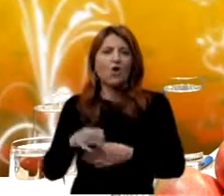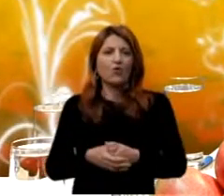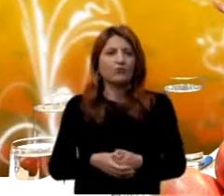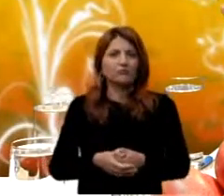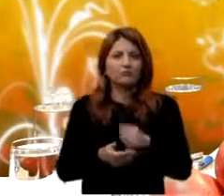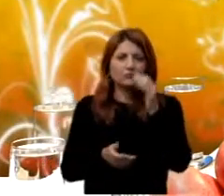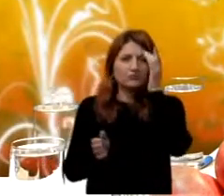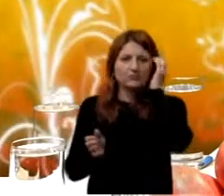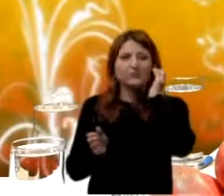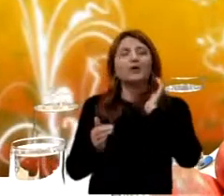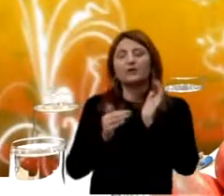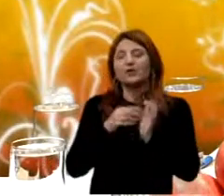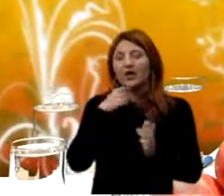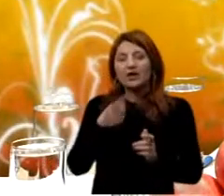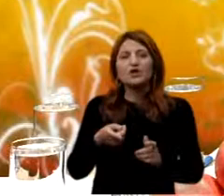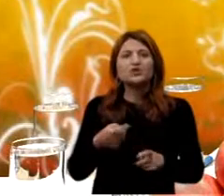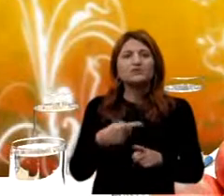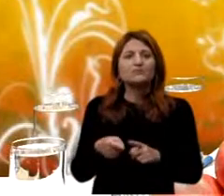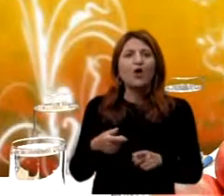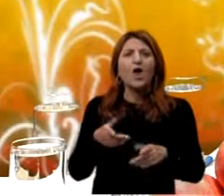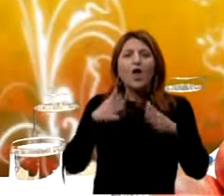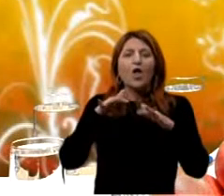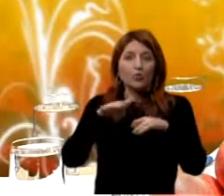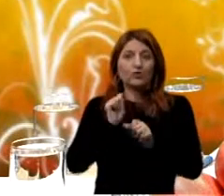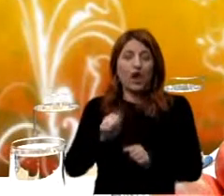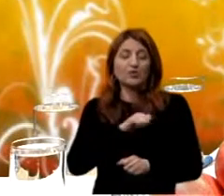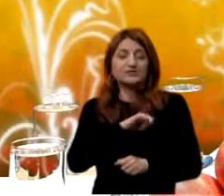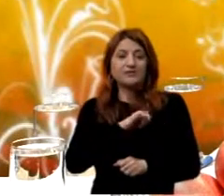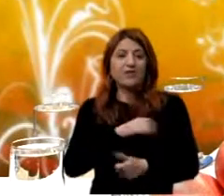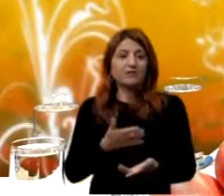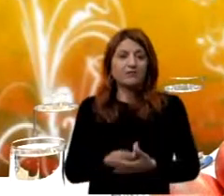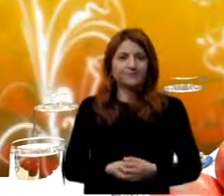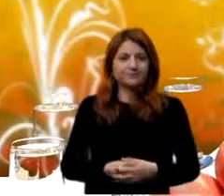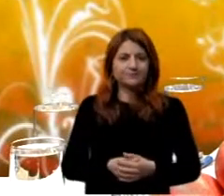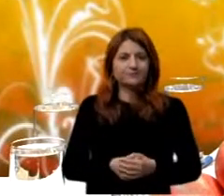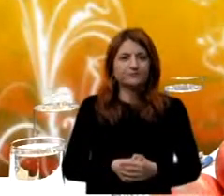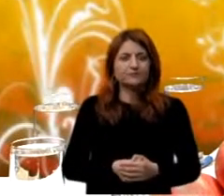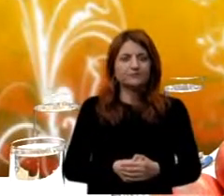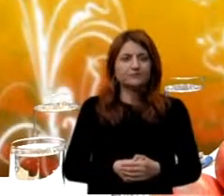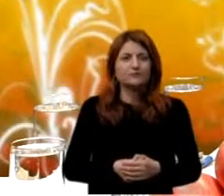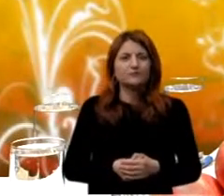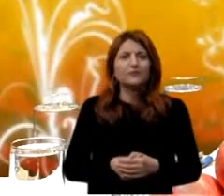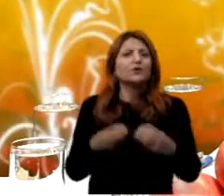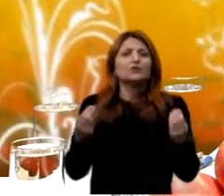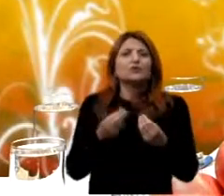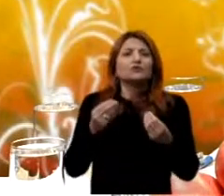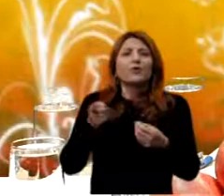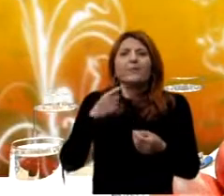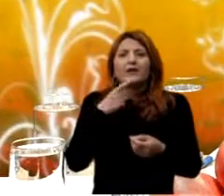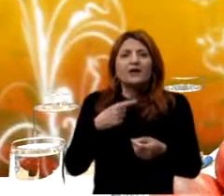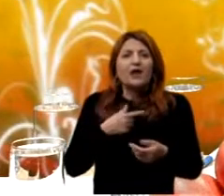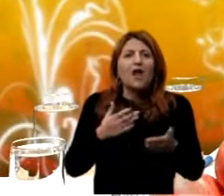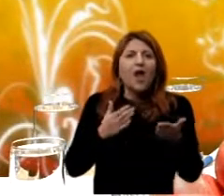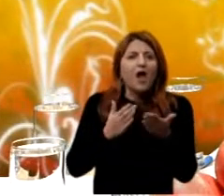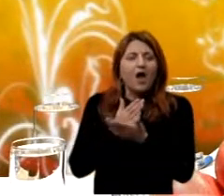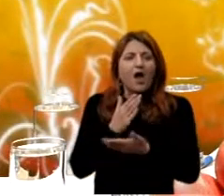nema veze, treba dobro, sve reći ljudima, jer ja vjerujem da to ljude jako zanima. Naravno. I što bi vi sada rekli kad upadnemo